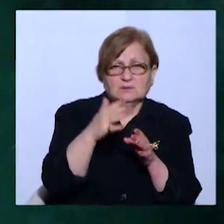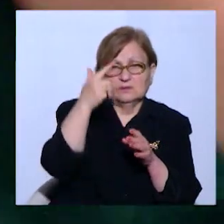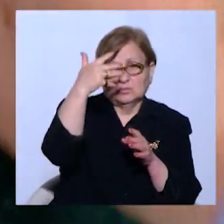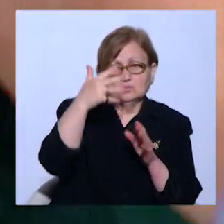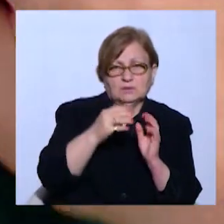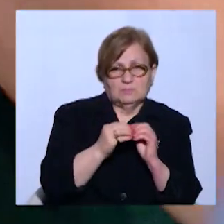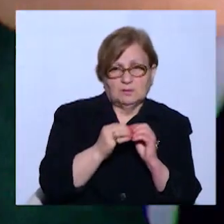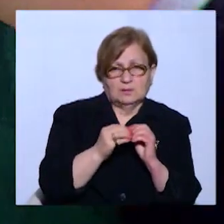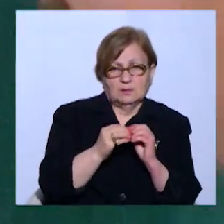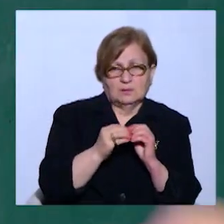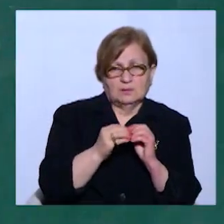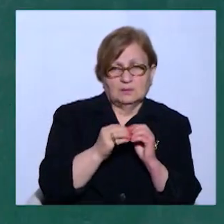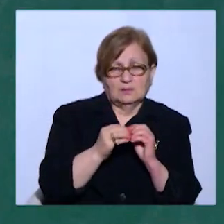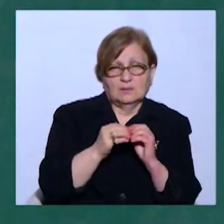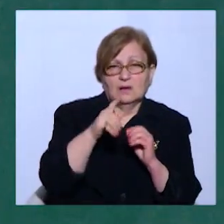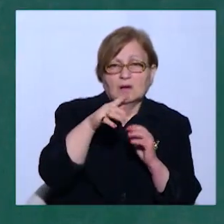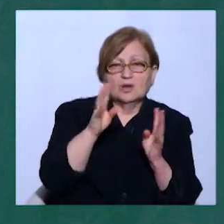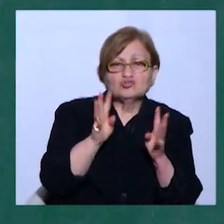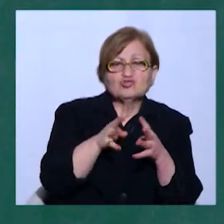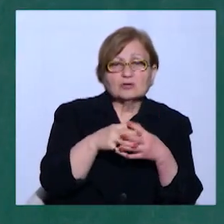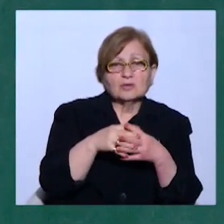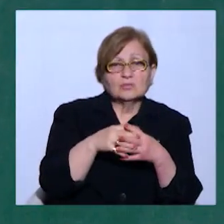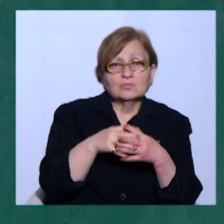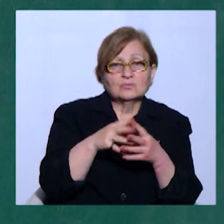8.5 და როგორ ხდება შერეული რიცხვის სახით